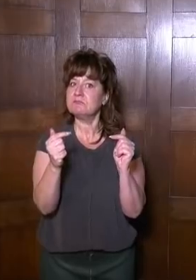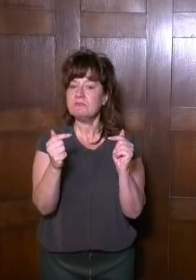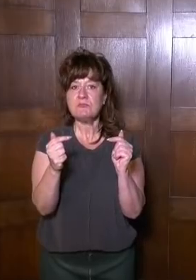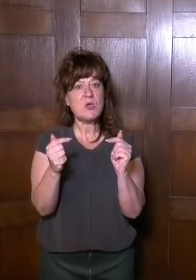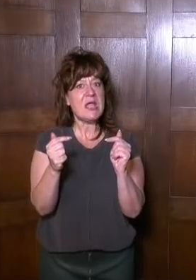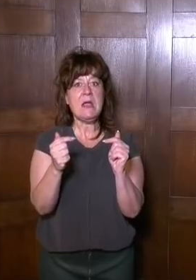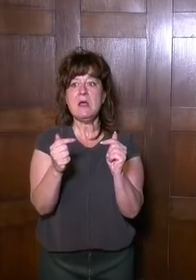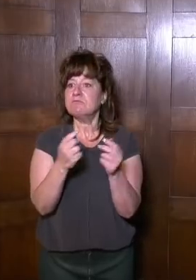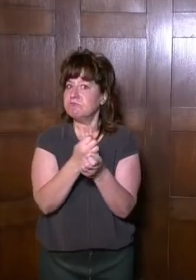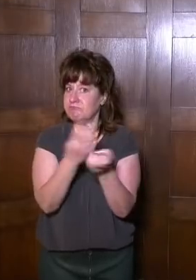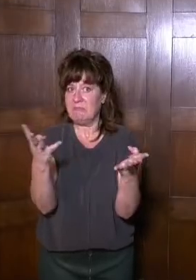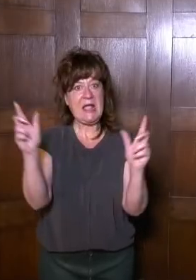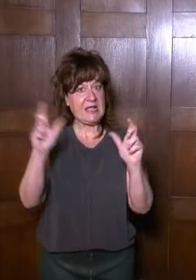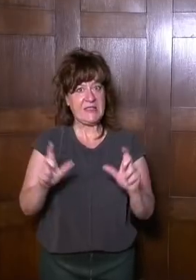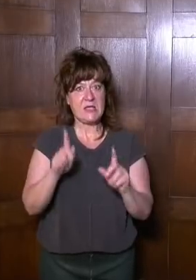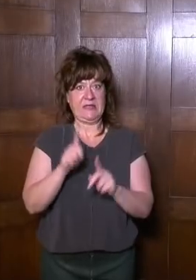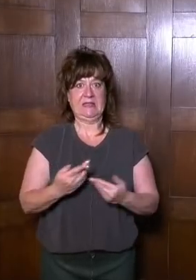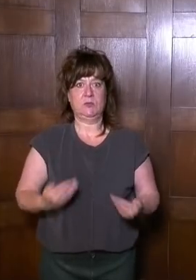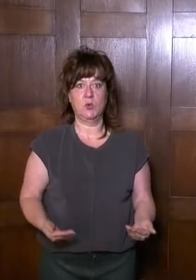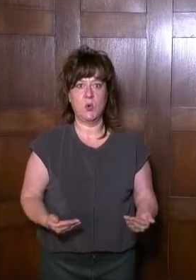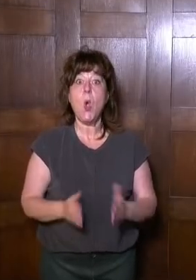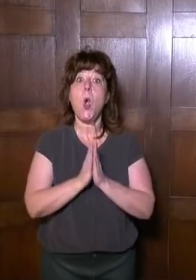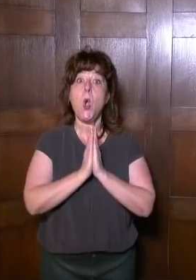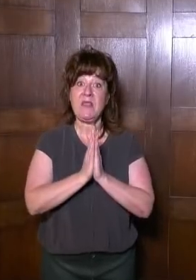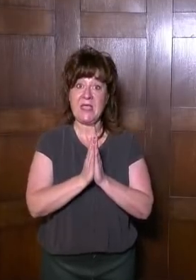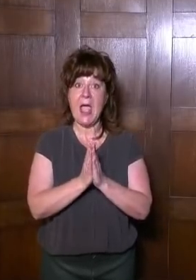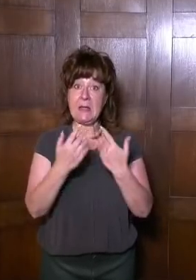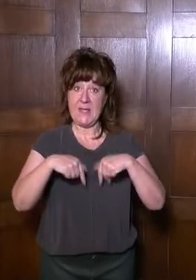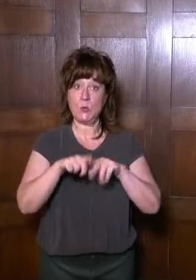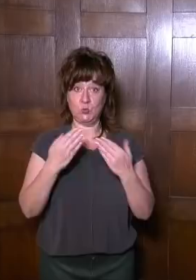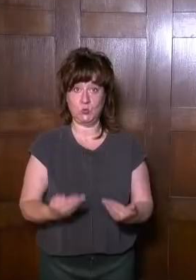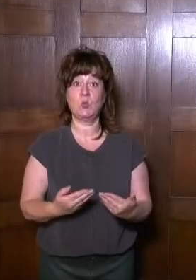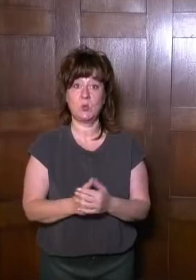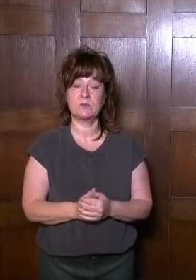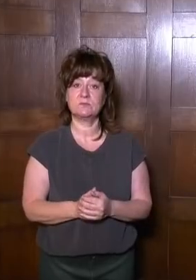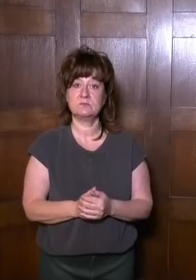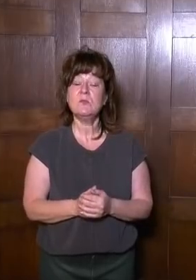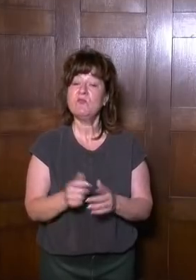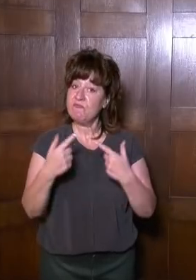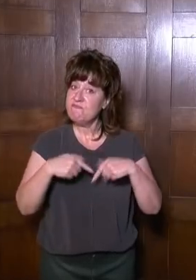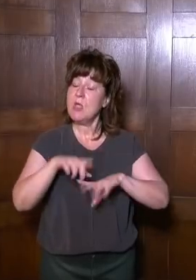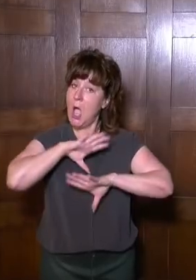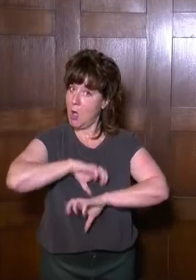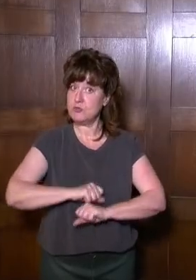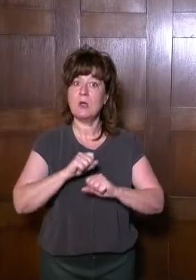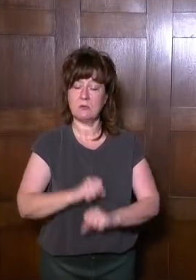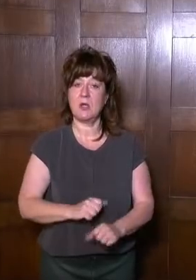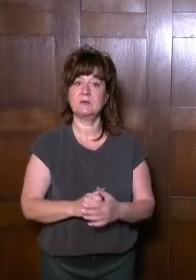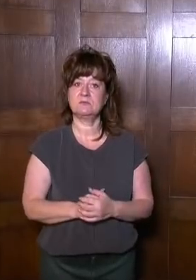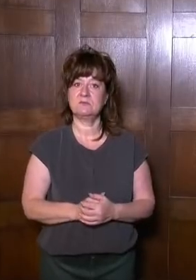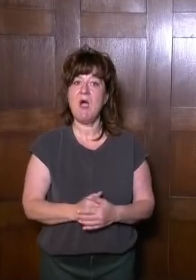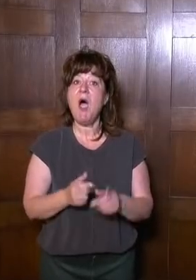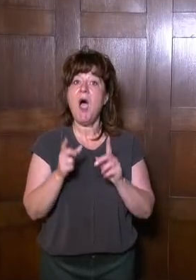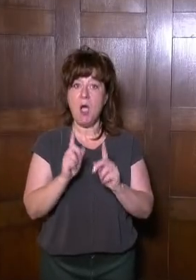dieser pluralistischen Gesellschaft dazu. Gott sei Dank haben wir die. Und das können wir auch aushalten. Aber